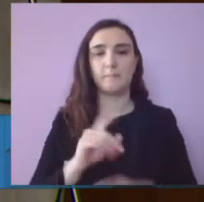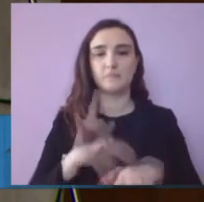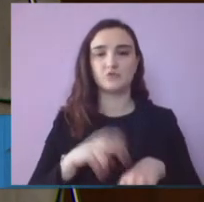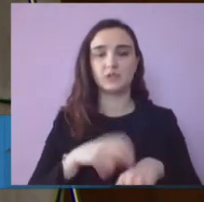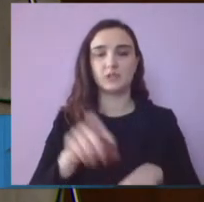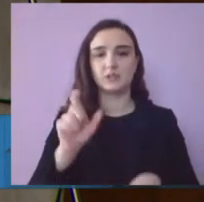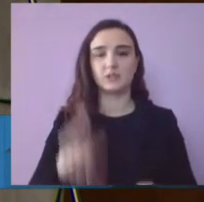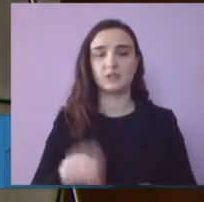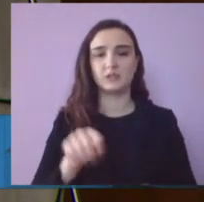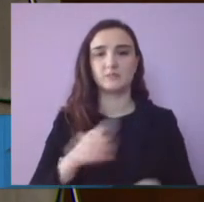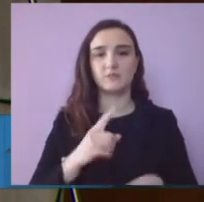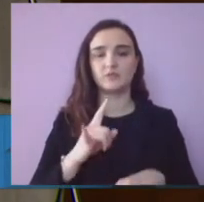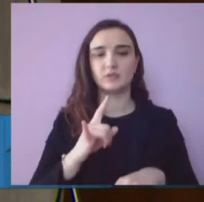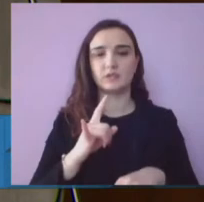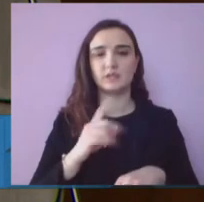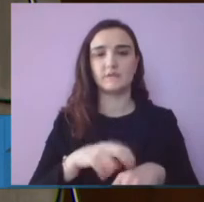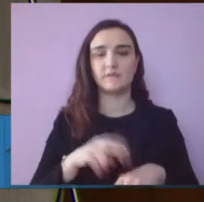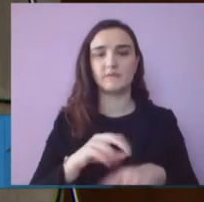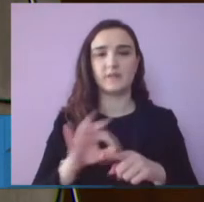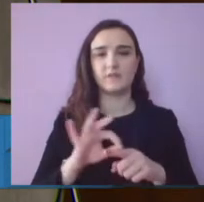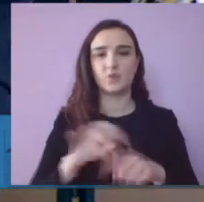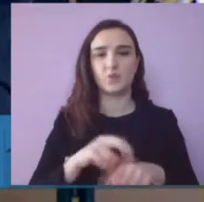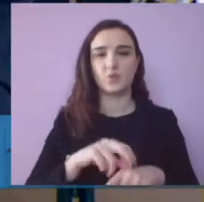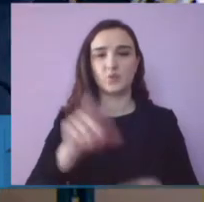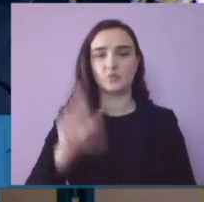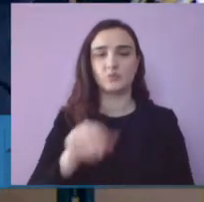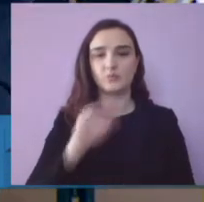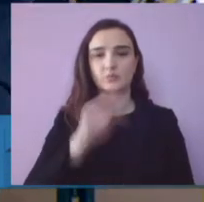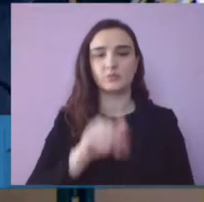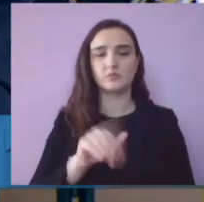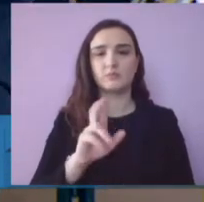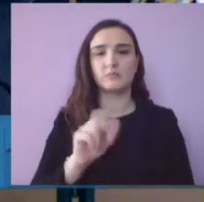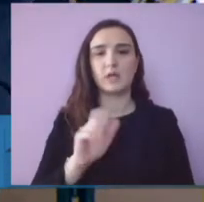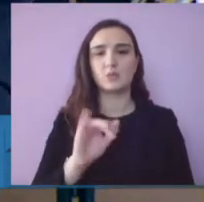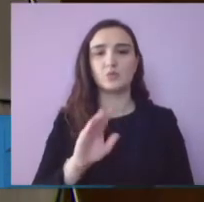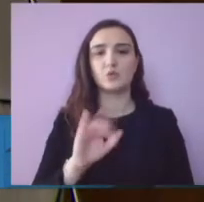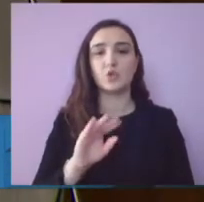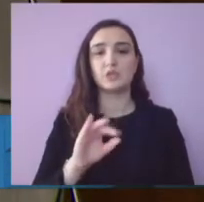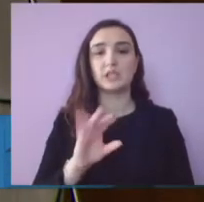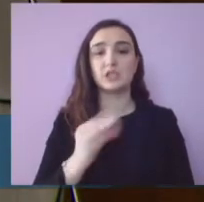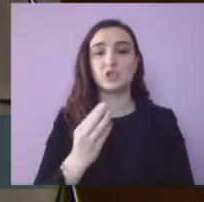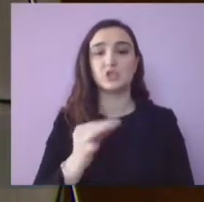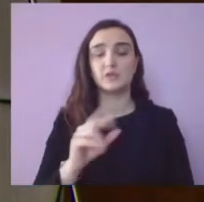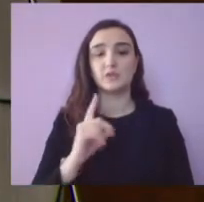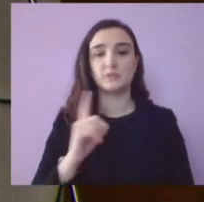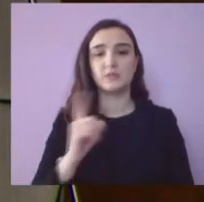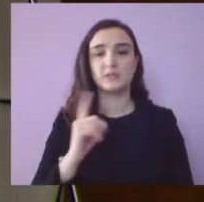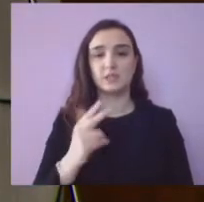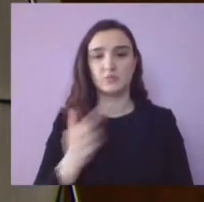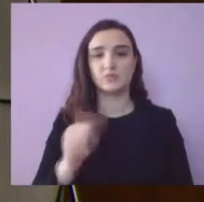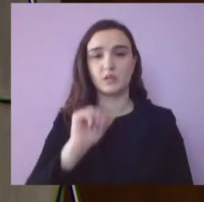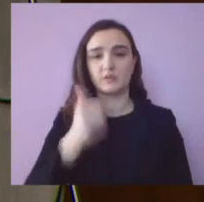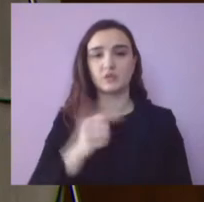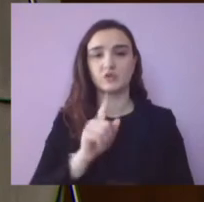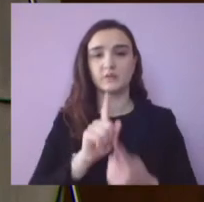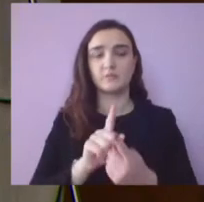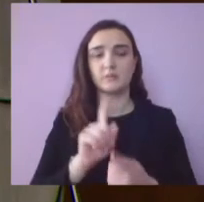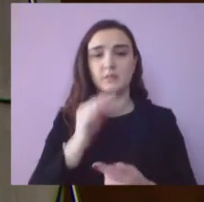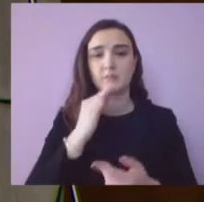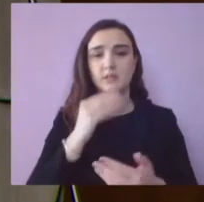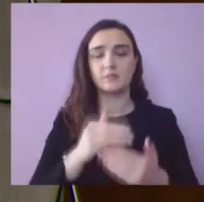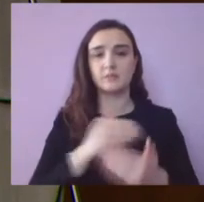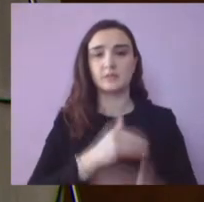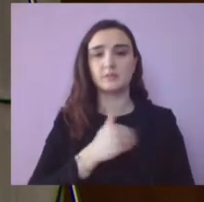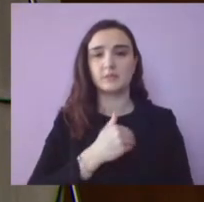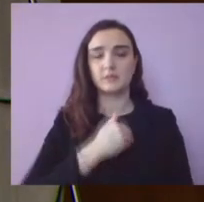ბავშთა ნევროლოგი პროფესორი ბატონი ბაკურ კოტეტიშვილი ჩვენ ერთმანეთს რასაკვირველია ხოლმე შეხვდები თუმცა მანამდე მინდა